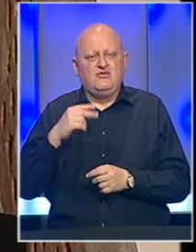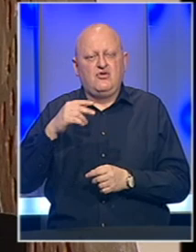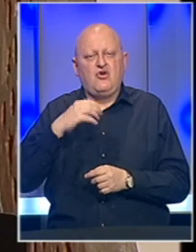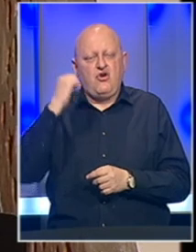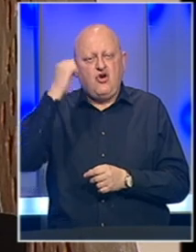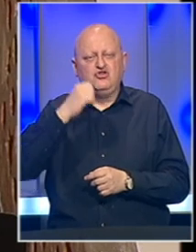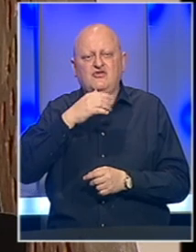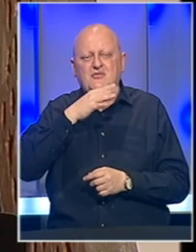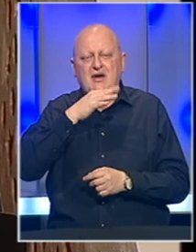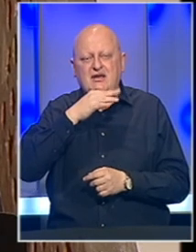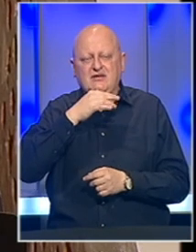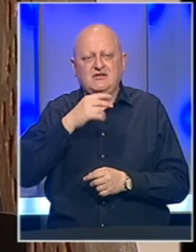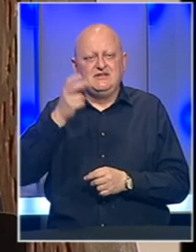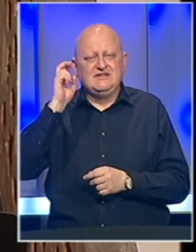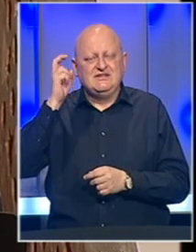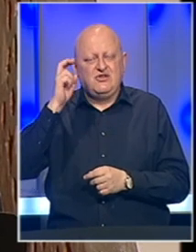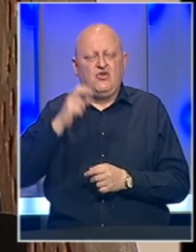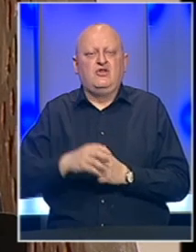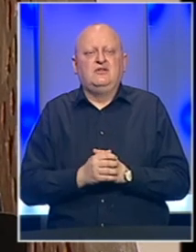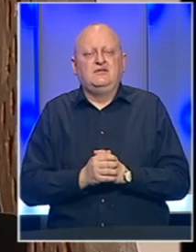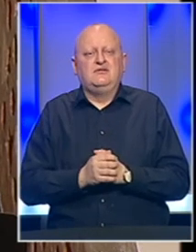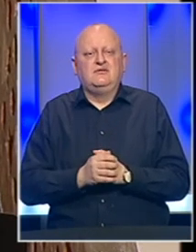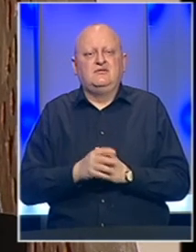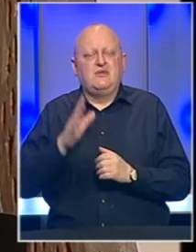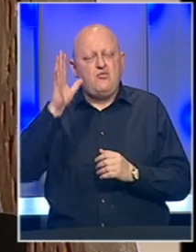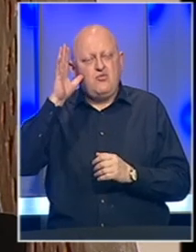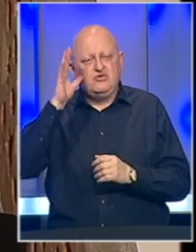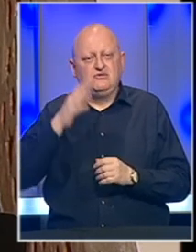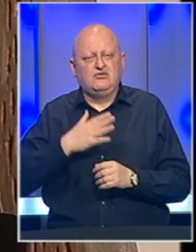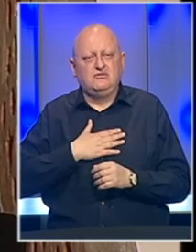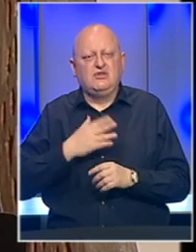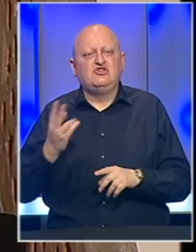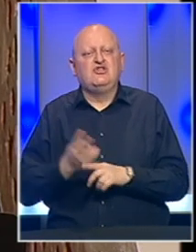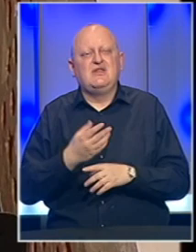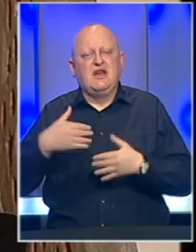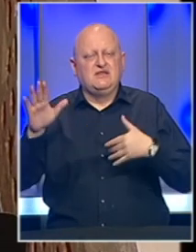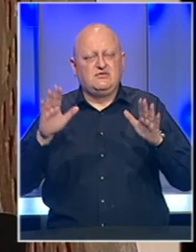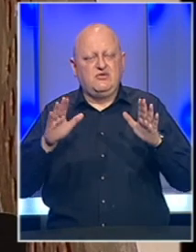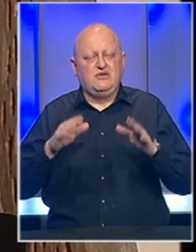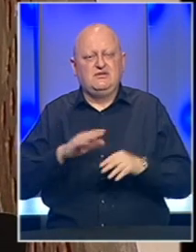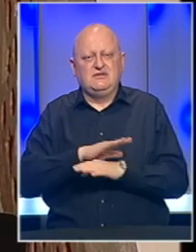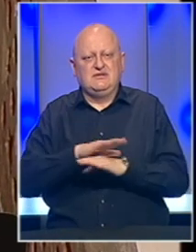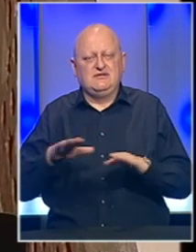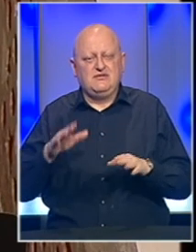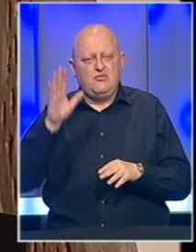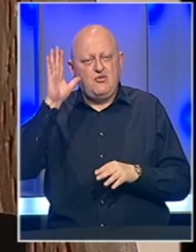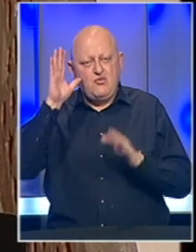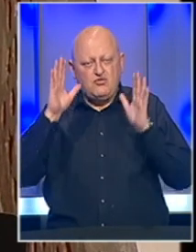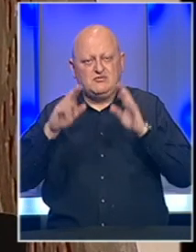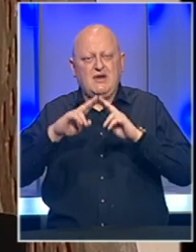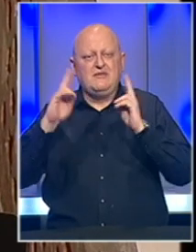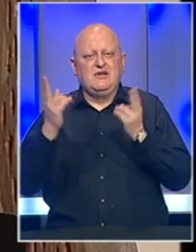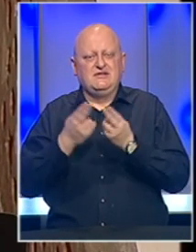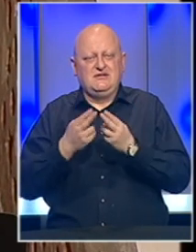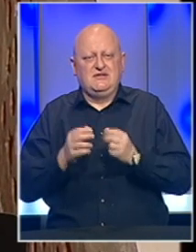Kosovu, Makedoniji i Crnoj Gori, te muslimanima u našoj dijaspori i svim muslimanima u